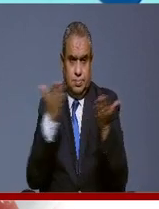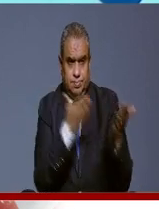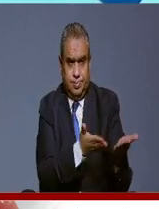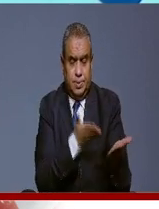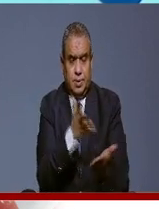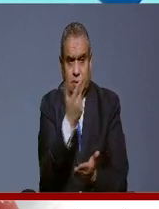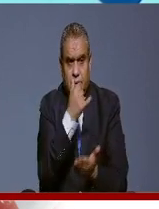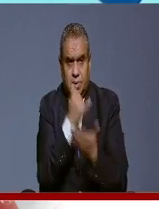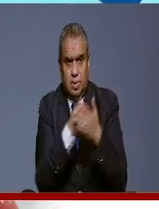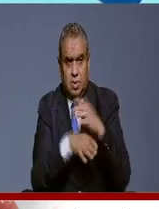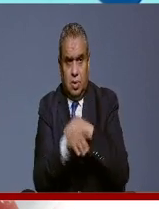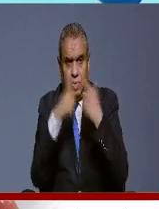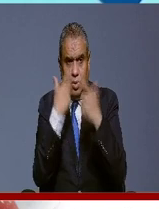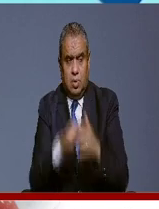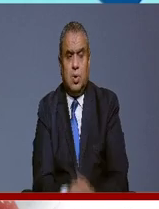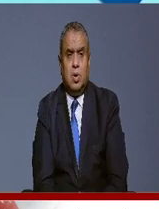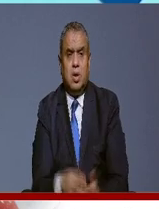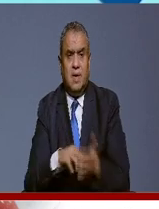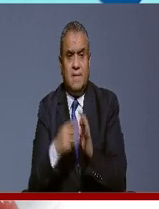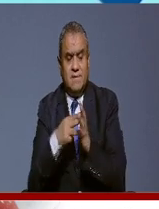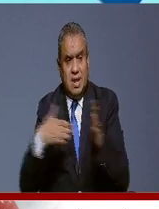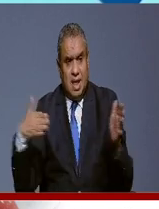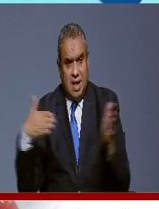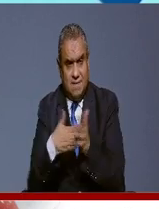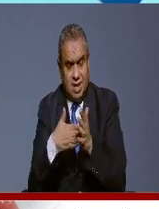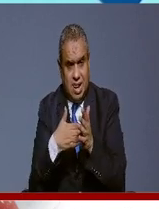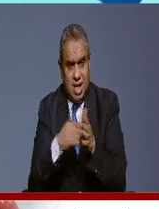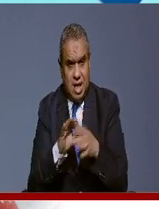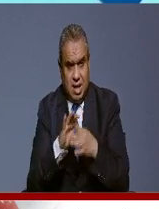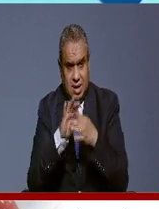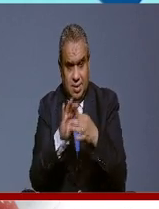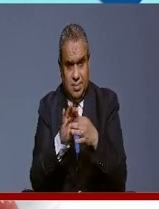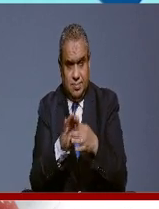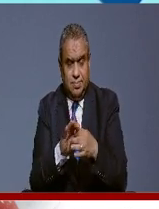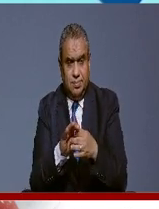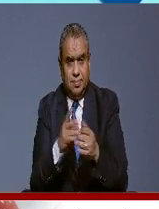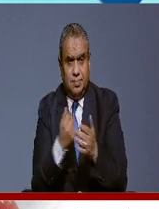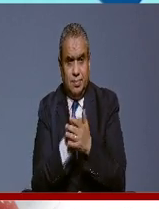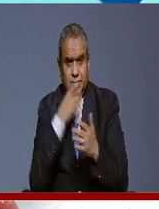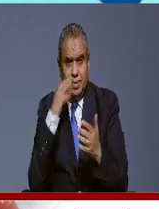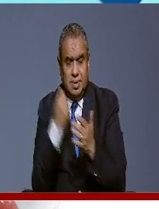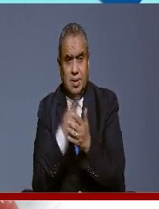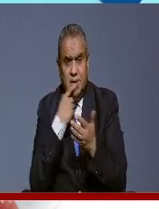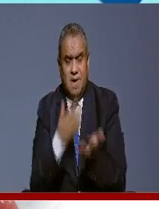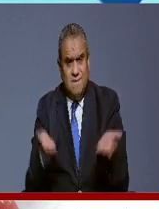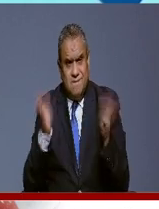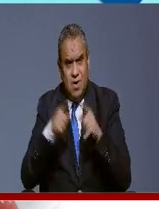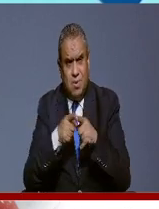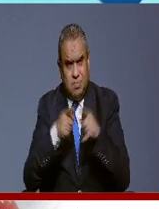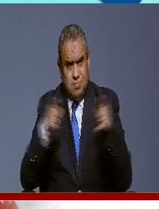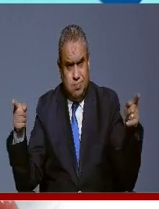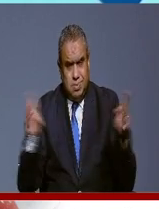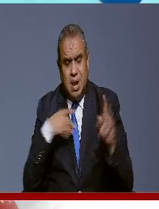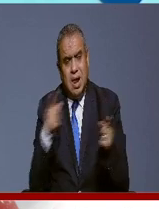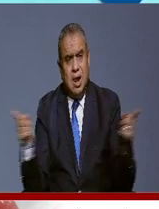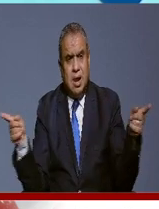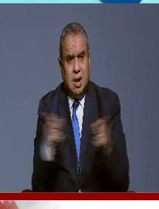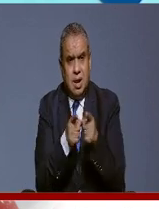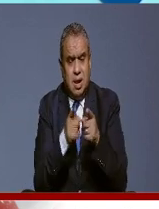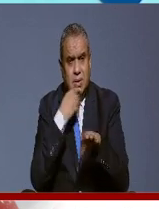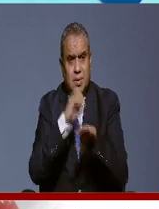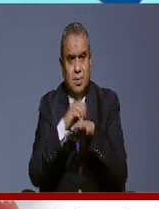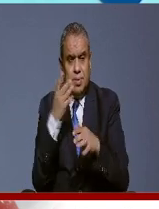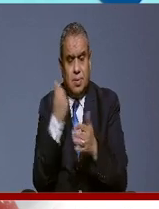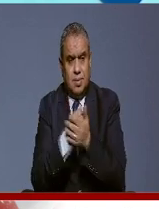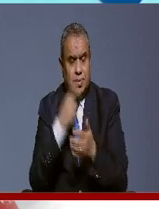الدولة. يعني في النهاية أنا مش عايز أطيل على حضراتكم، مش عايز أطيل على حضرتك،